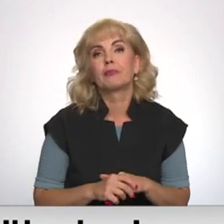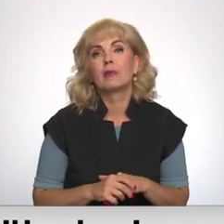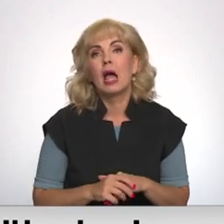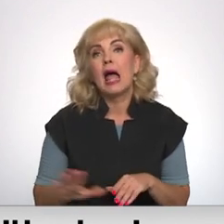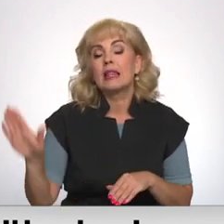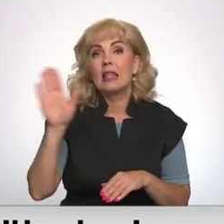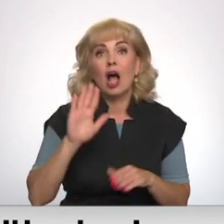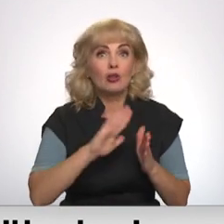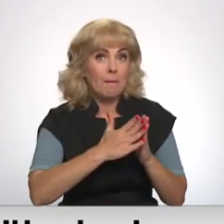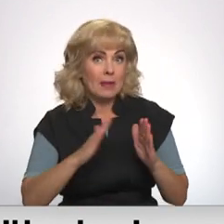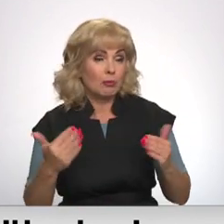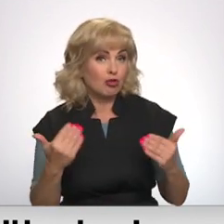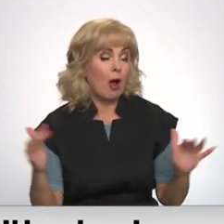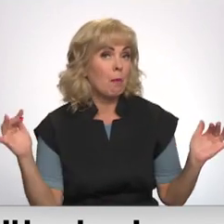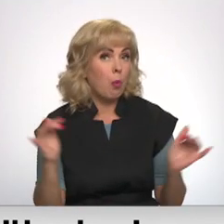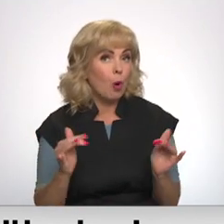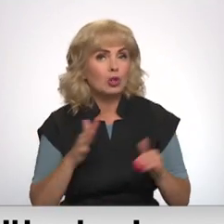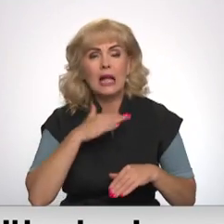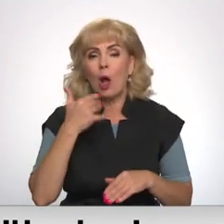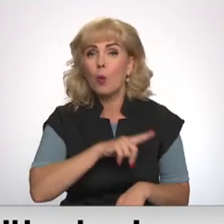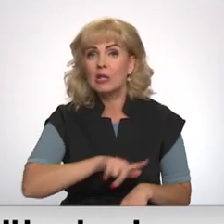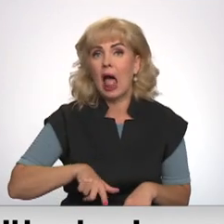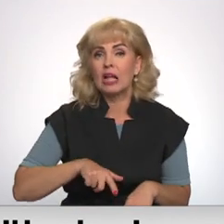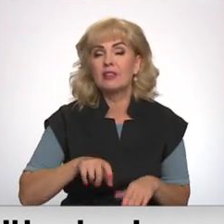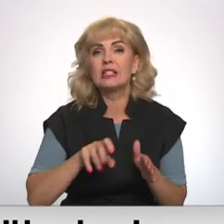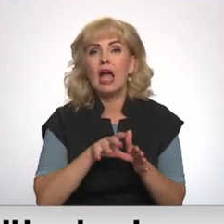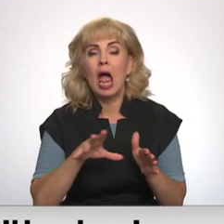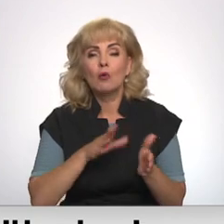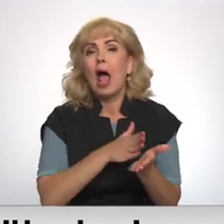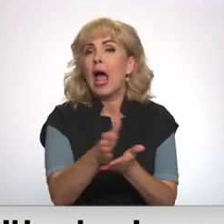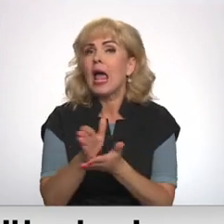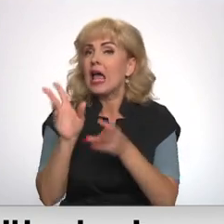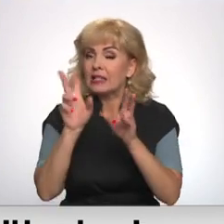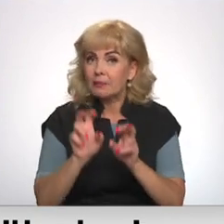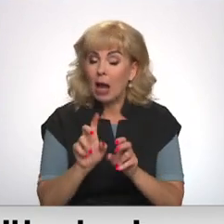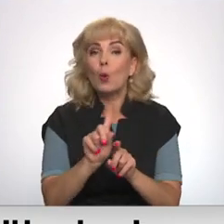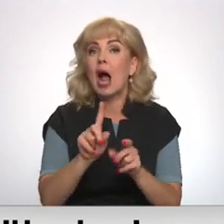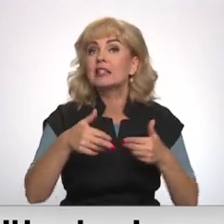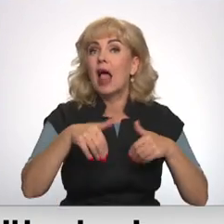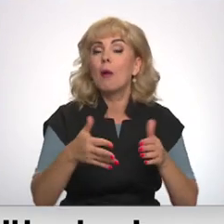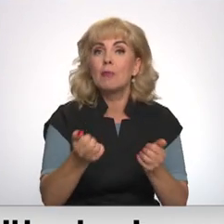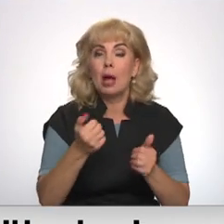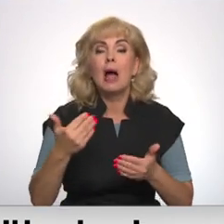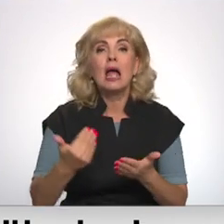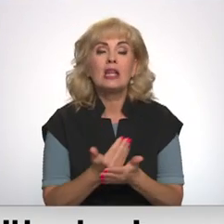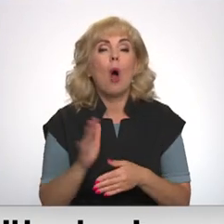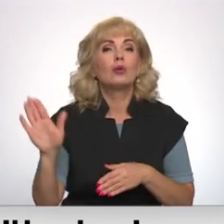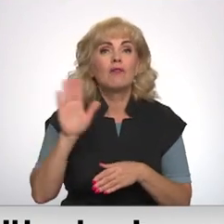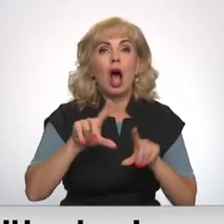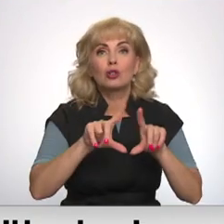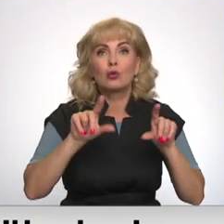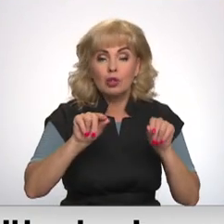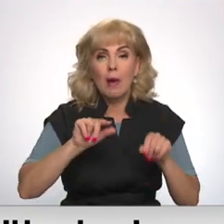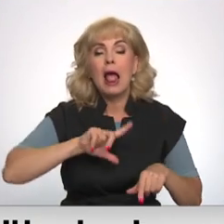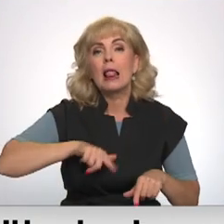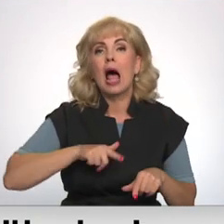Nacionālajā bibliotēkā šodien pulcējās daudzi Latvijas enerģētikas sektora eksperti un lēmumu pieņēmēji uz jaunā valsts uzņēmuma Latvijas